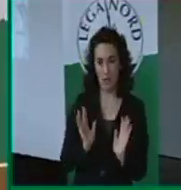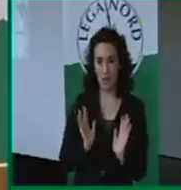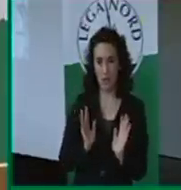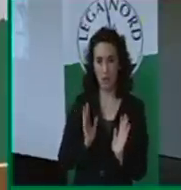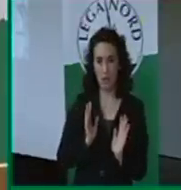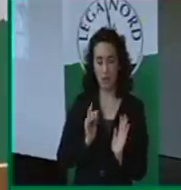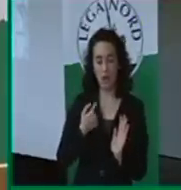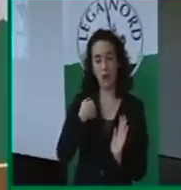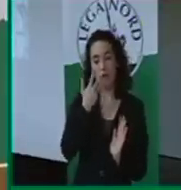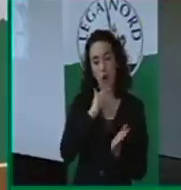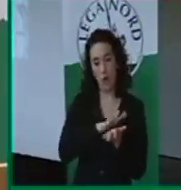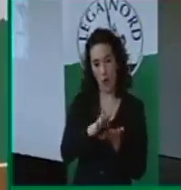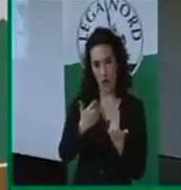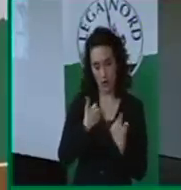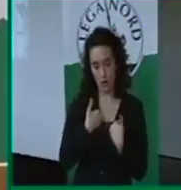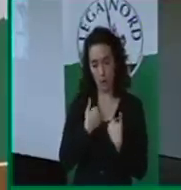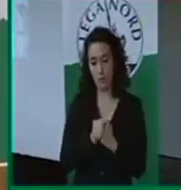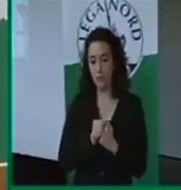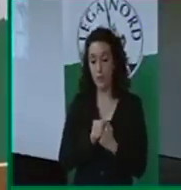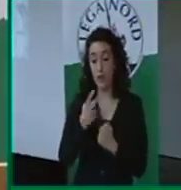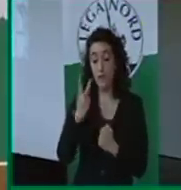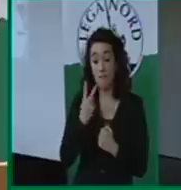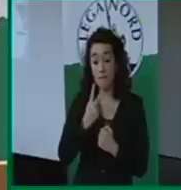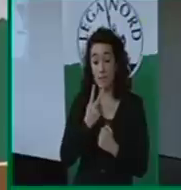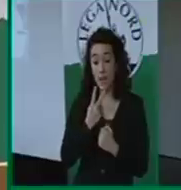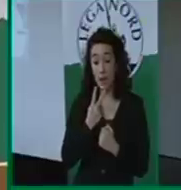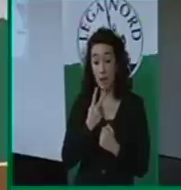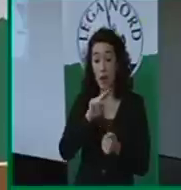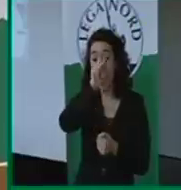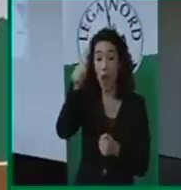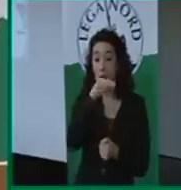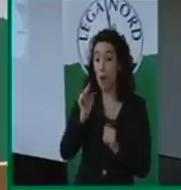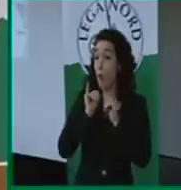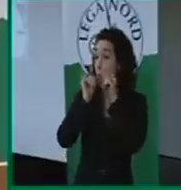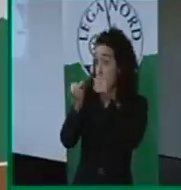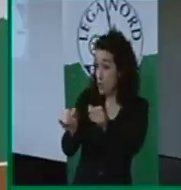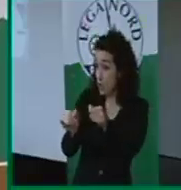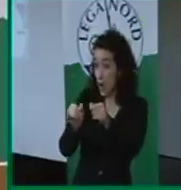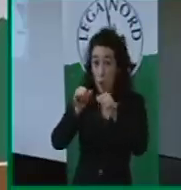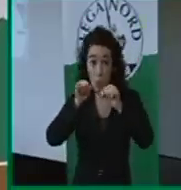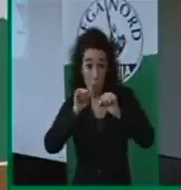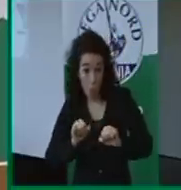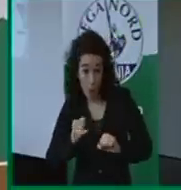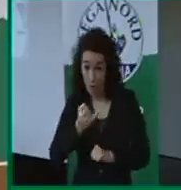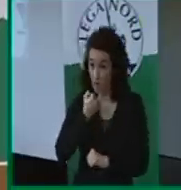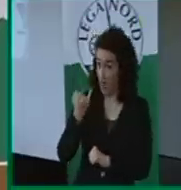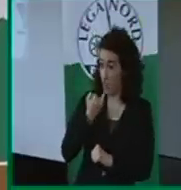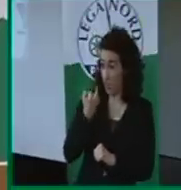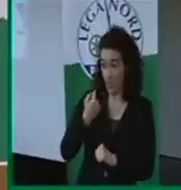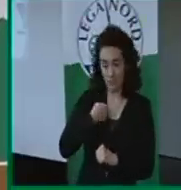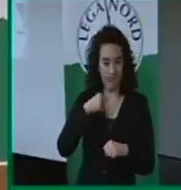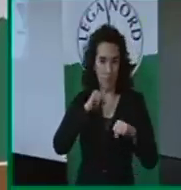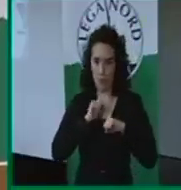non ritengo che sia né facile né possibile Uscire dall'euro però però